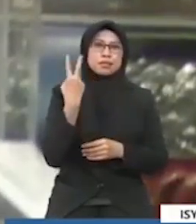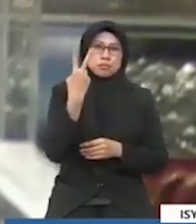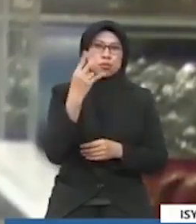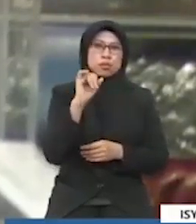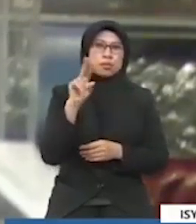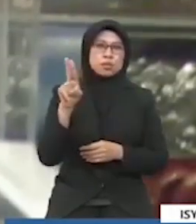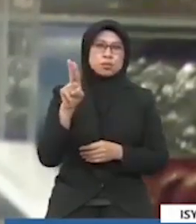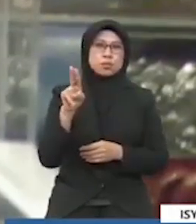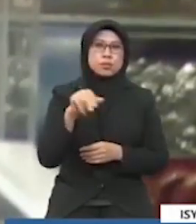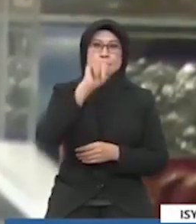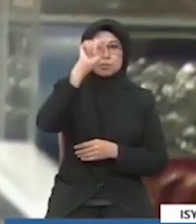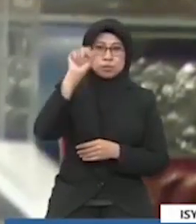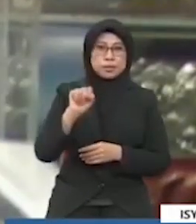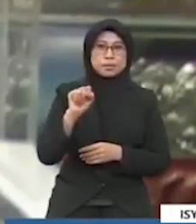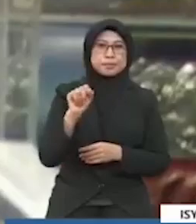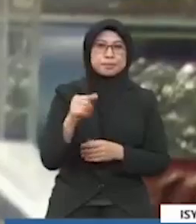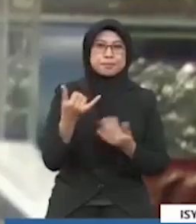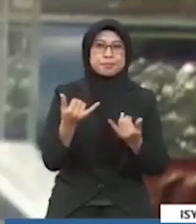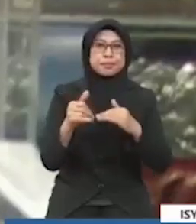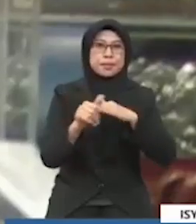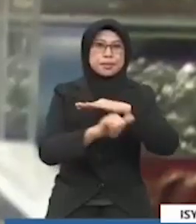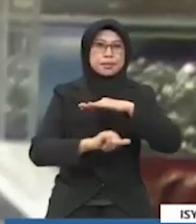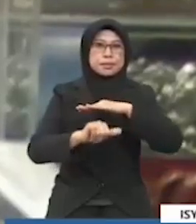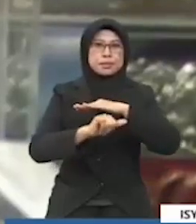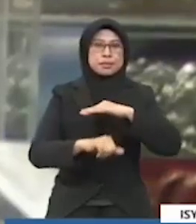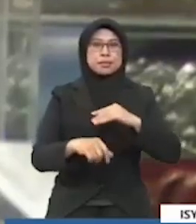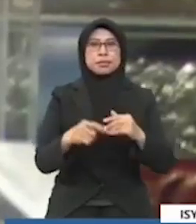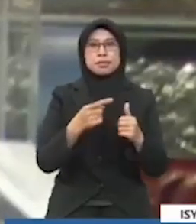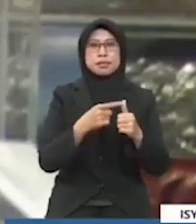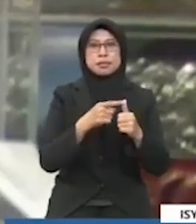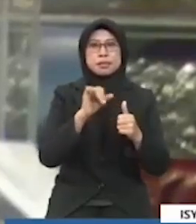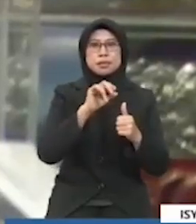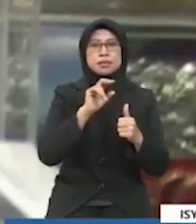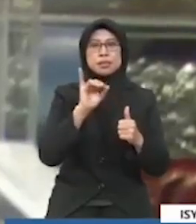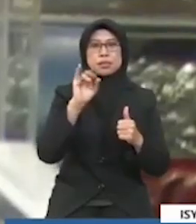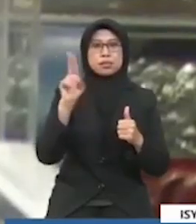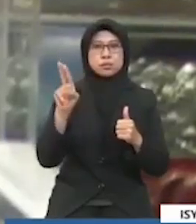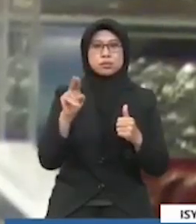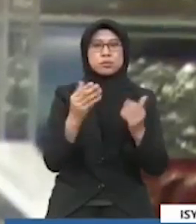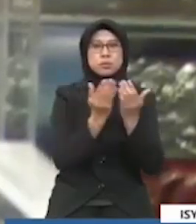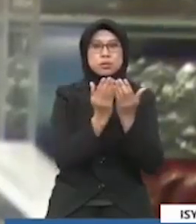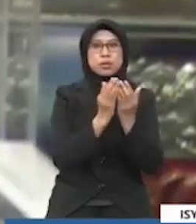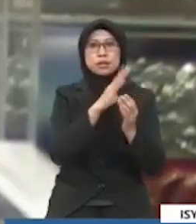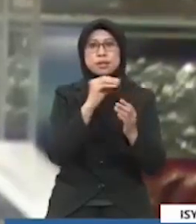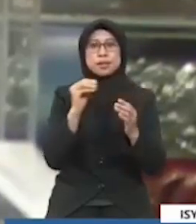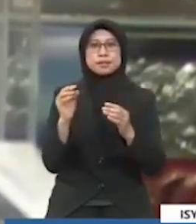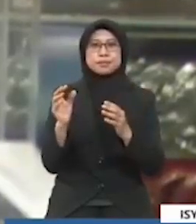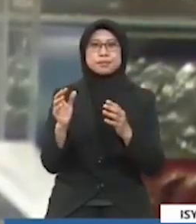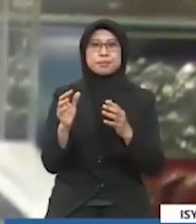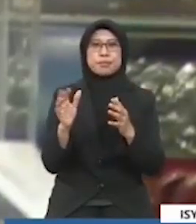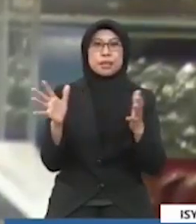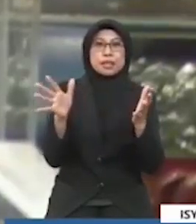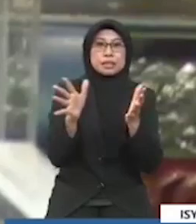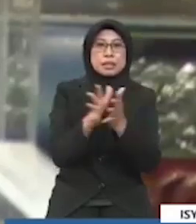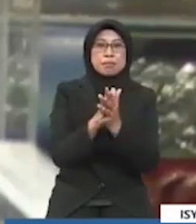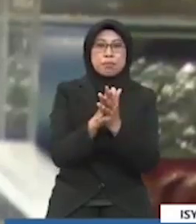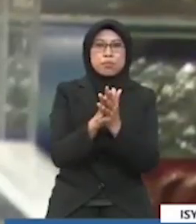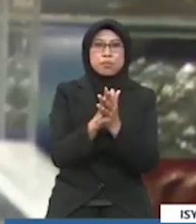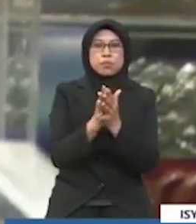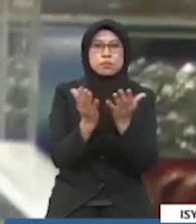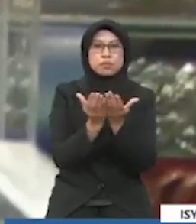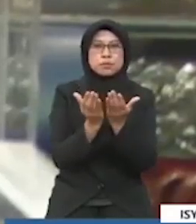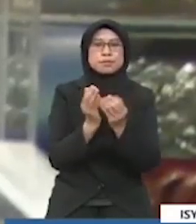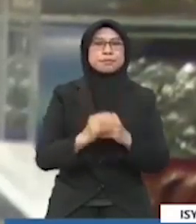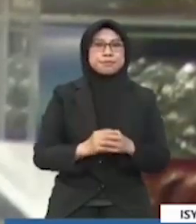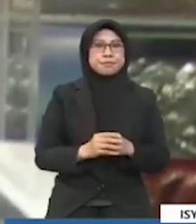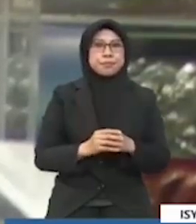isu yang saya bangkitkan dalam salah satu soal Anastasia itu isu sekolah banjir dan isu penggabungan sekolah yang permak kepada Menteri